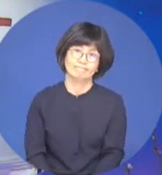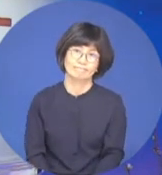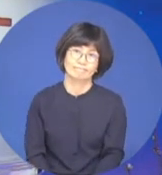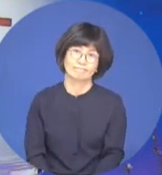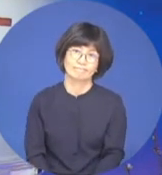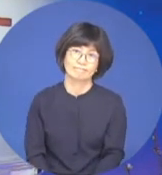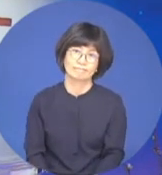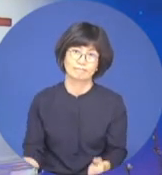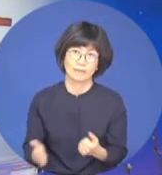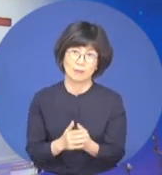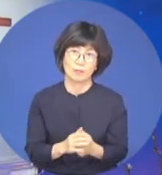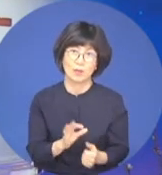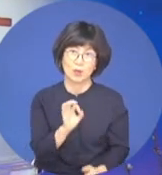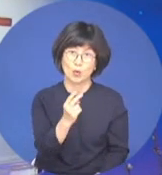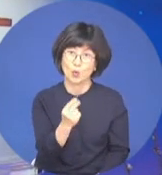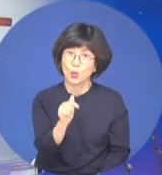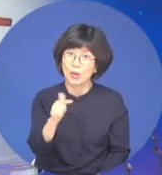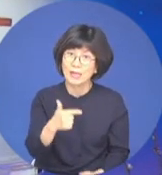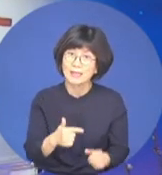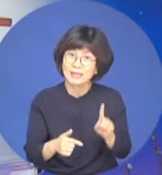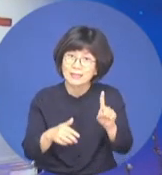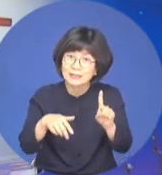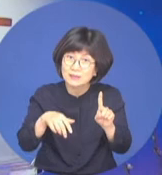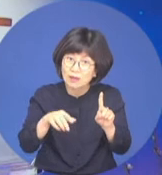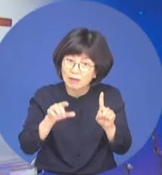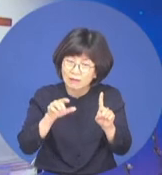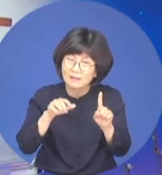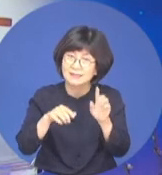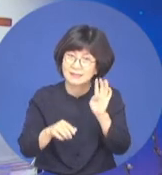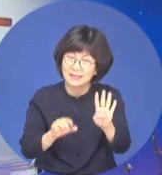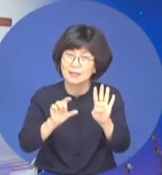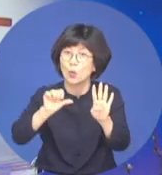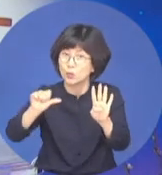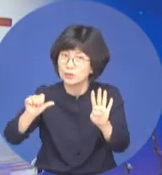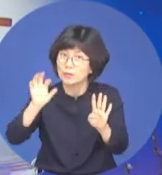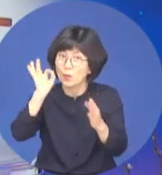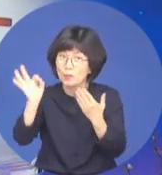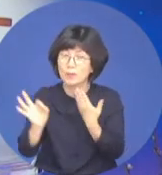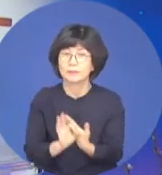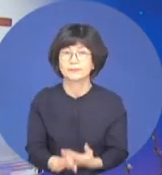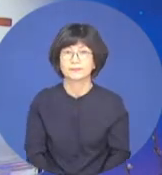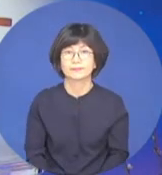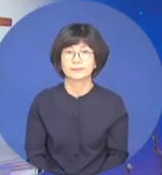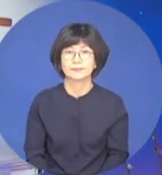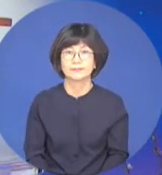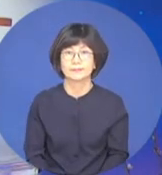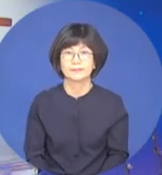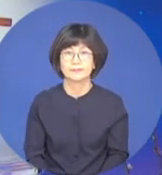요한일서 4장 5장 4절을 보면 말씀하시는 게 뭡니까?